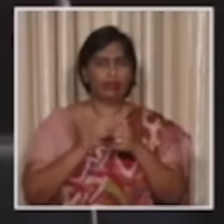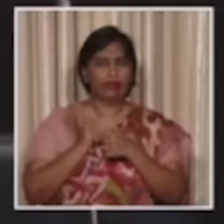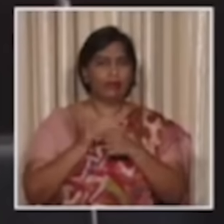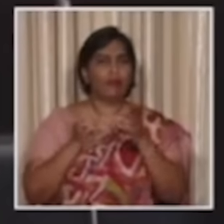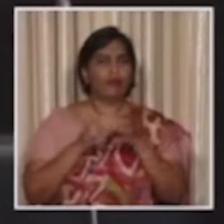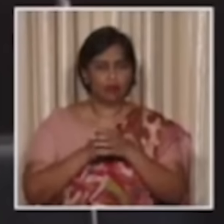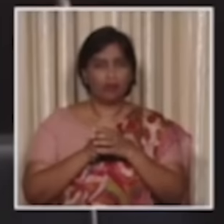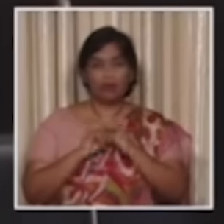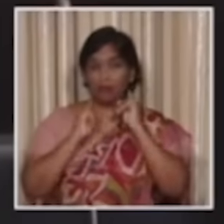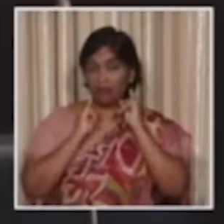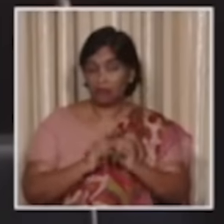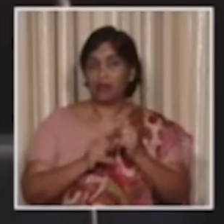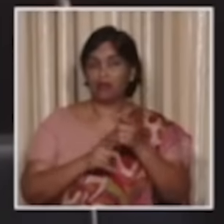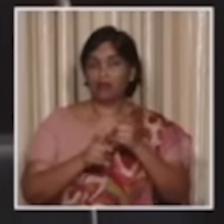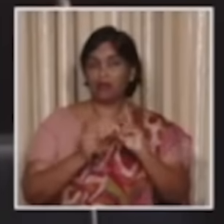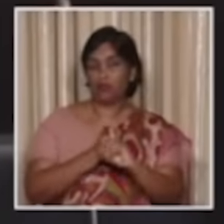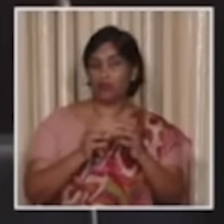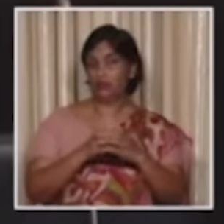ත්‍රිපොලි කණ්ඩායම කියලා මාරාන්තික කල්ලියක් හිටියා.